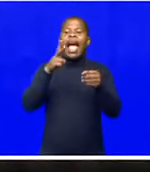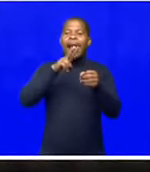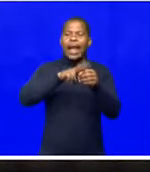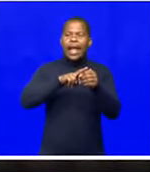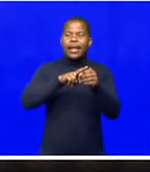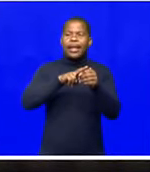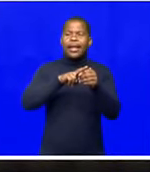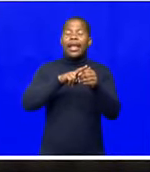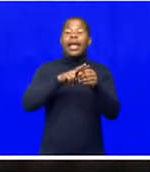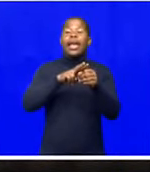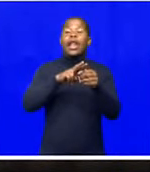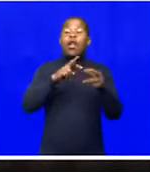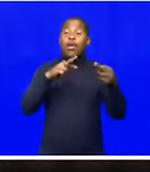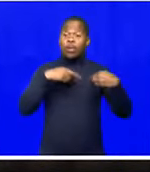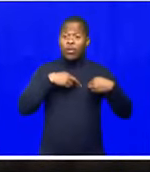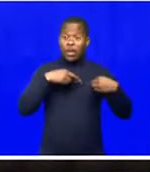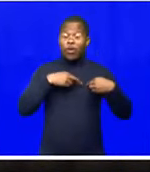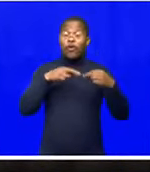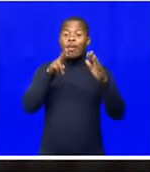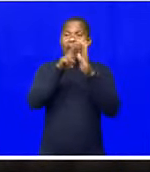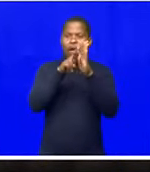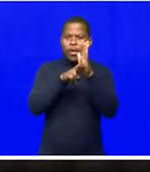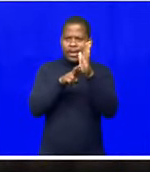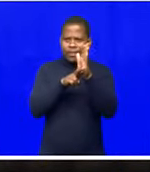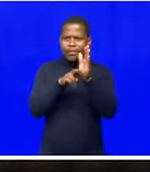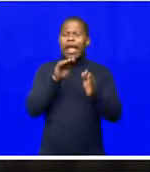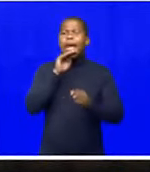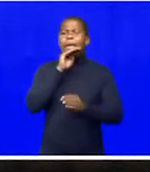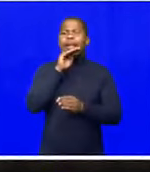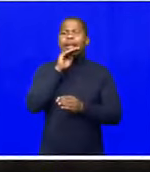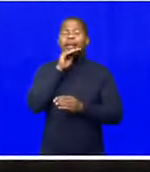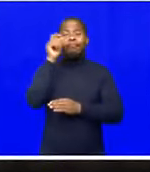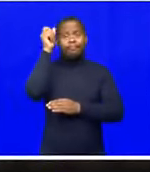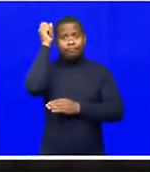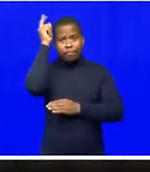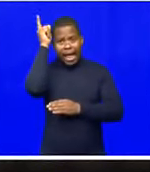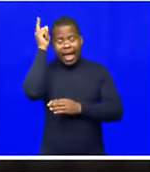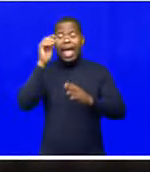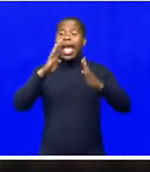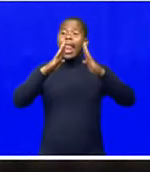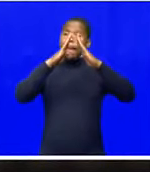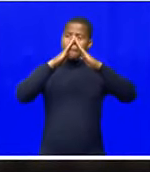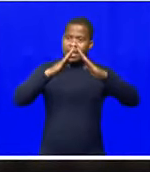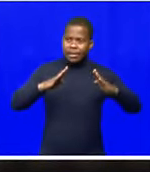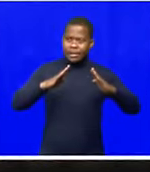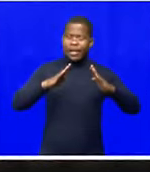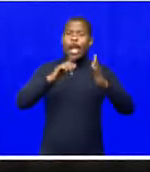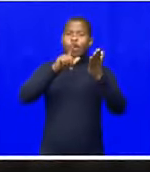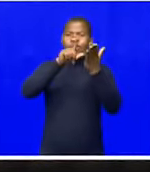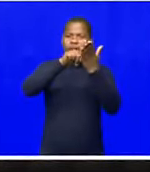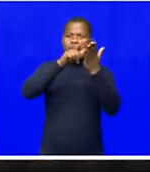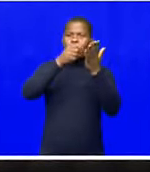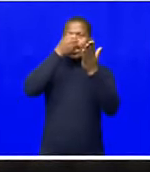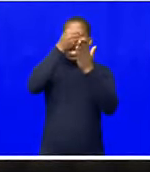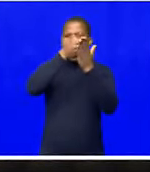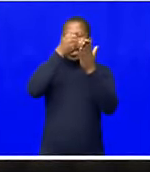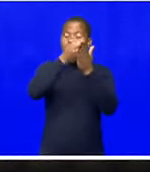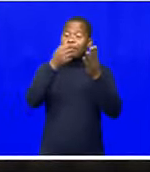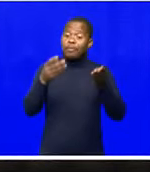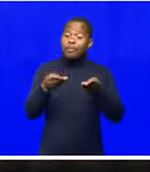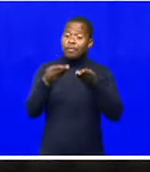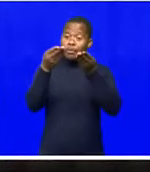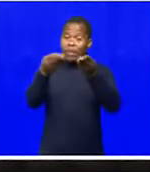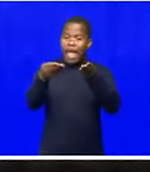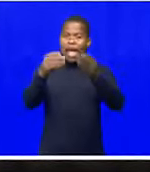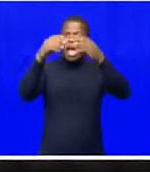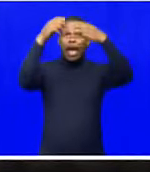kwabonakala ukuthi cha litiko kumele lilethe ibill endlini leta uzama